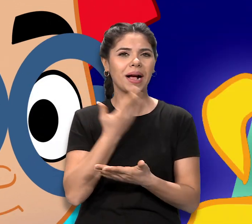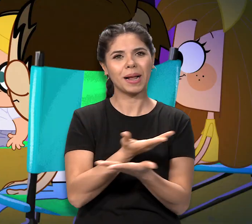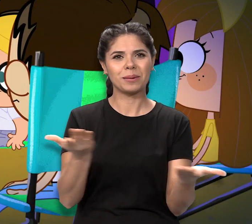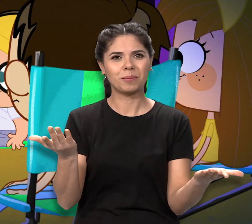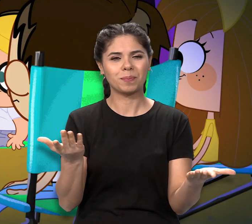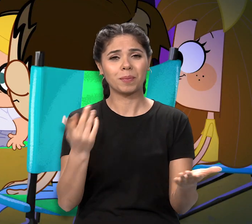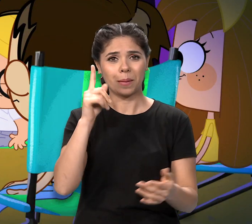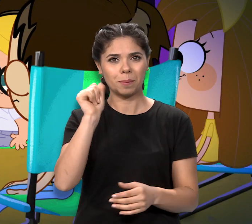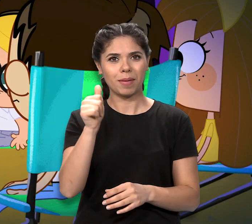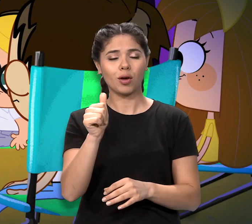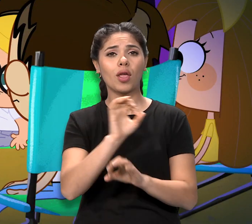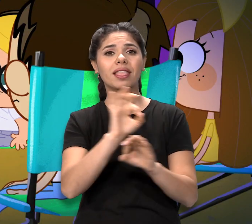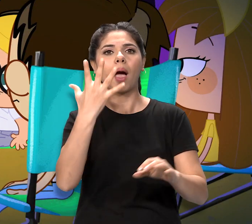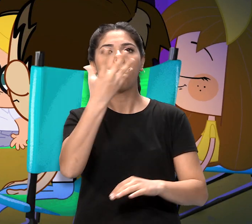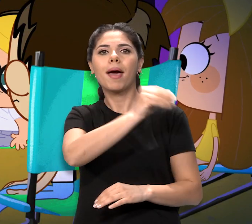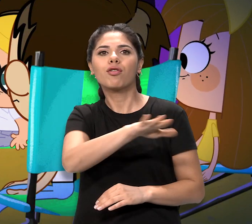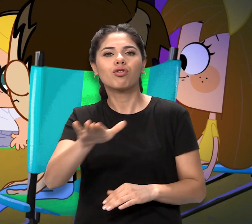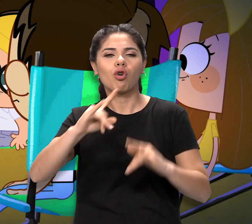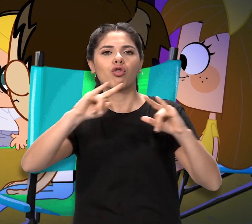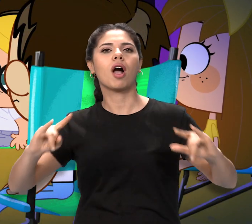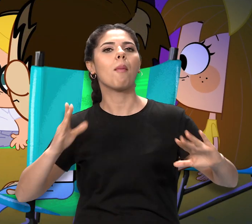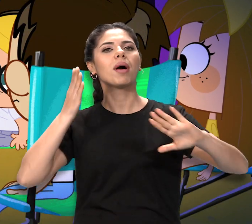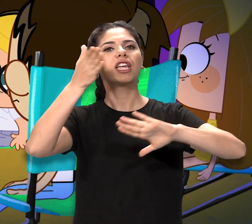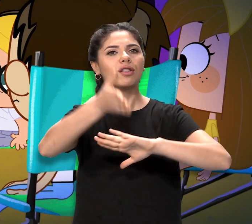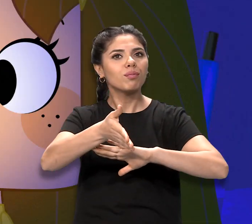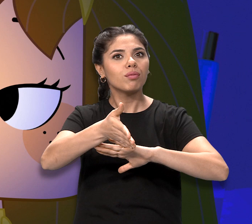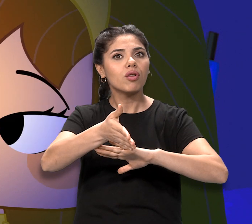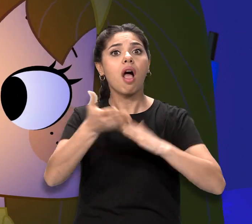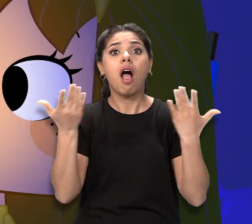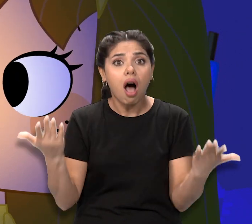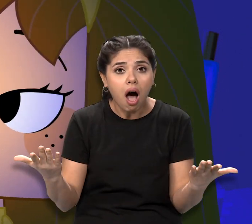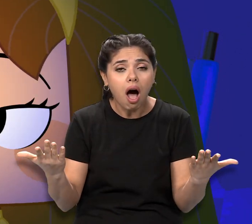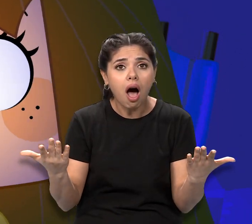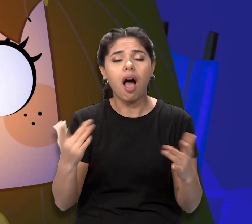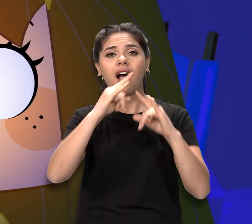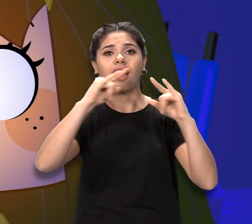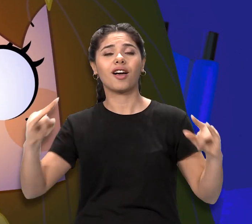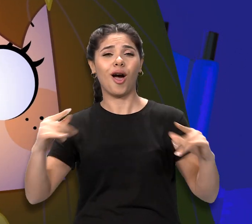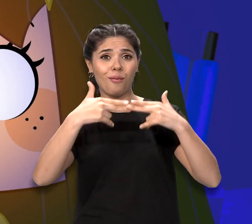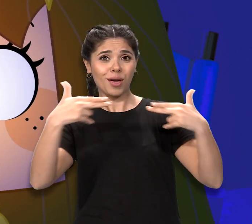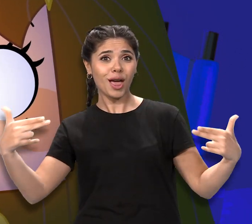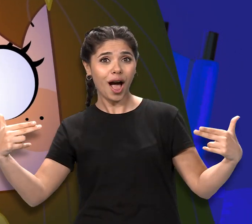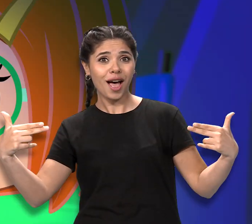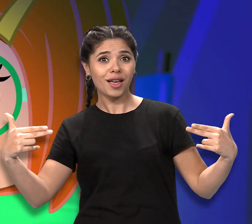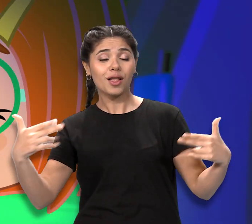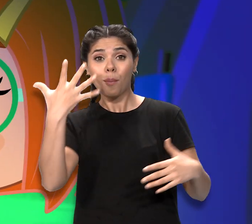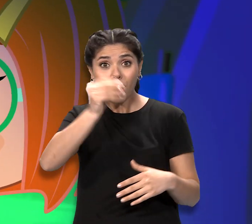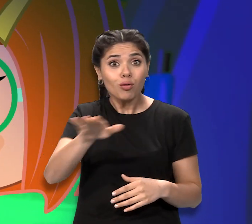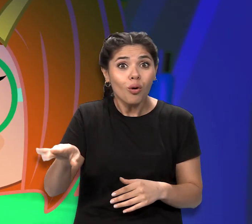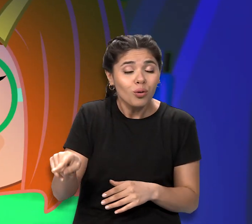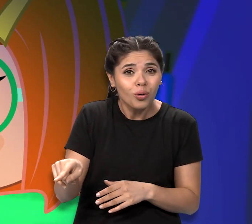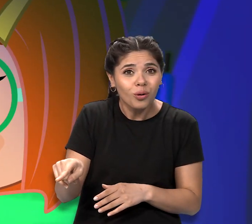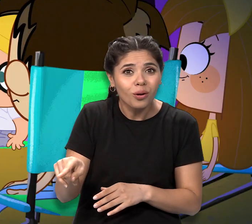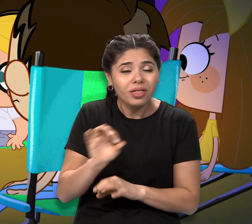zaman. Bir gün tam 5 çocuk kampa gitmiş. Oo, hem de kamp hikayesi. Hem de